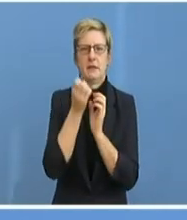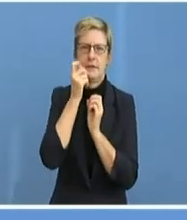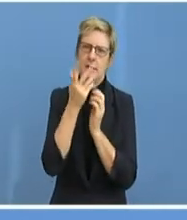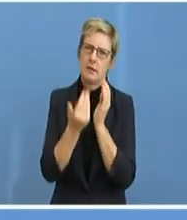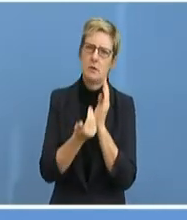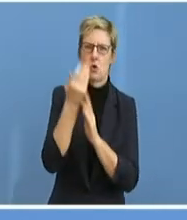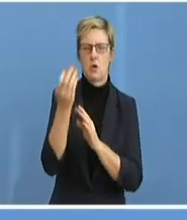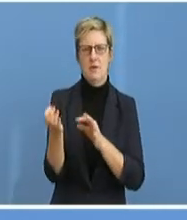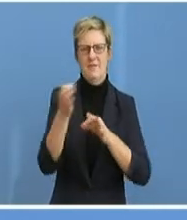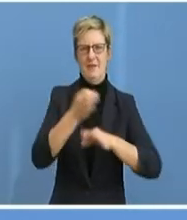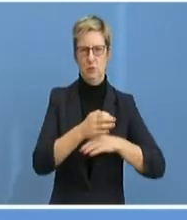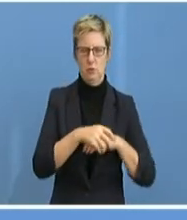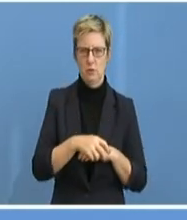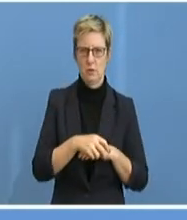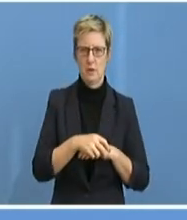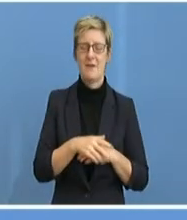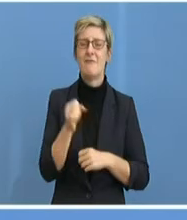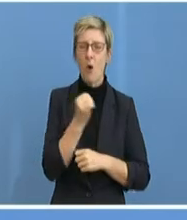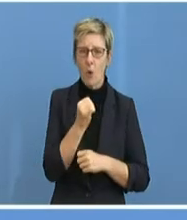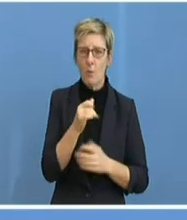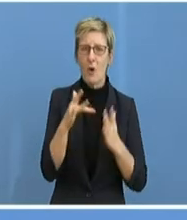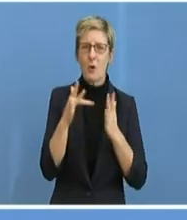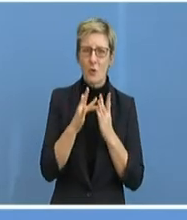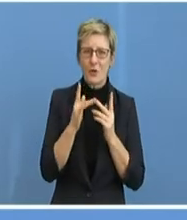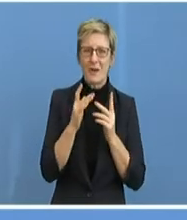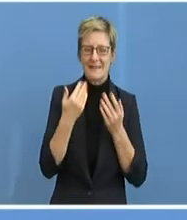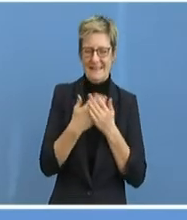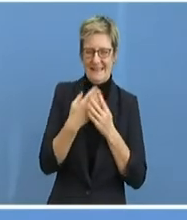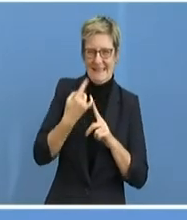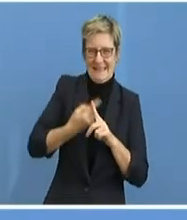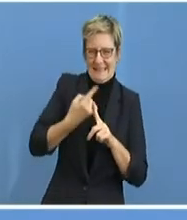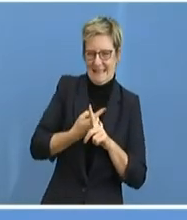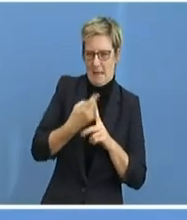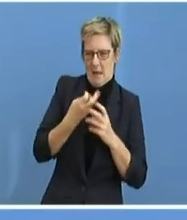die Gesundheitsämter in der Lage sind oder nicht in der Lage sind,